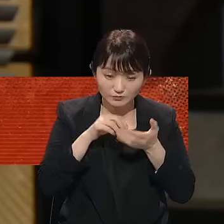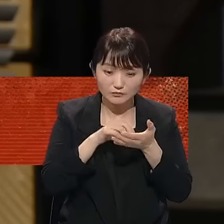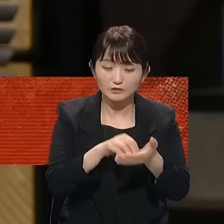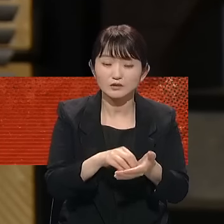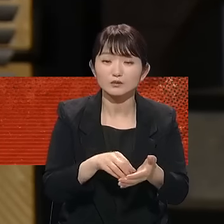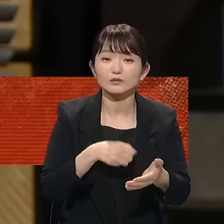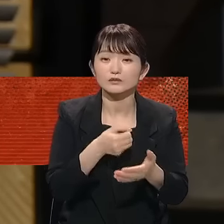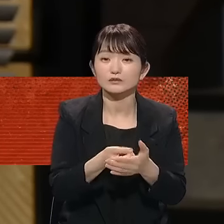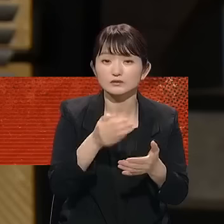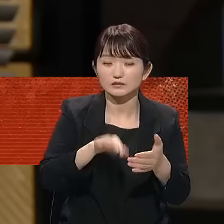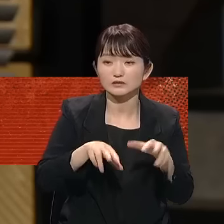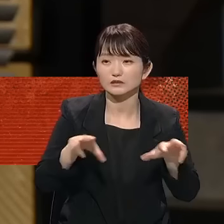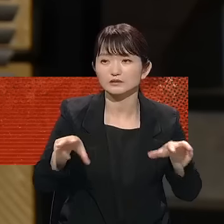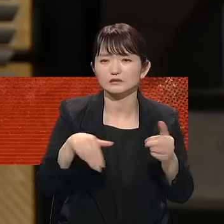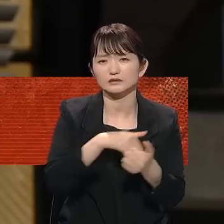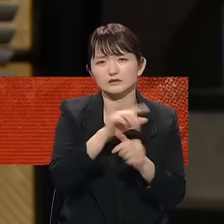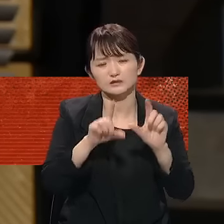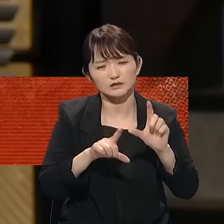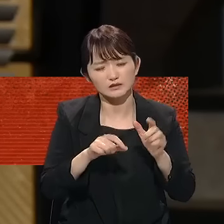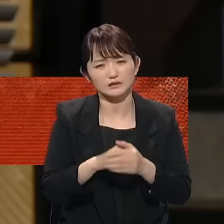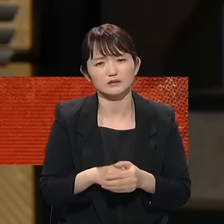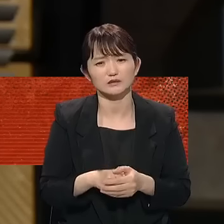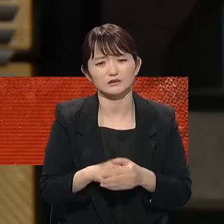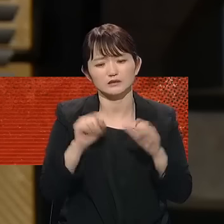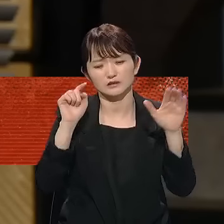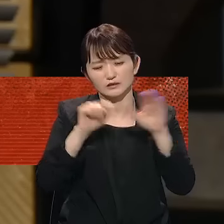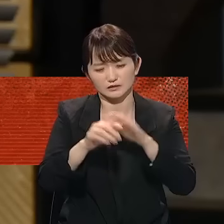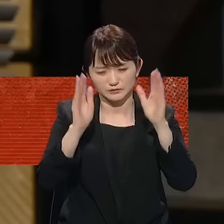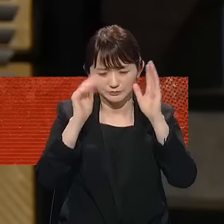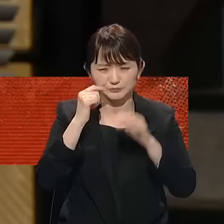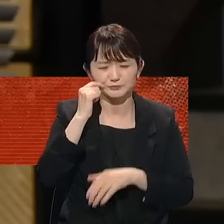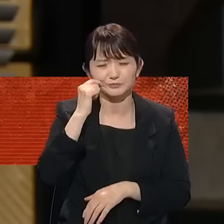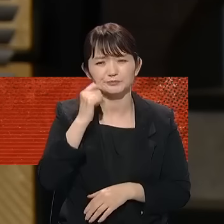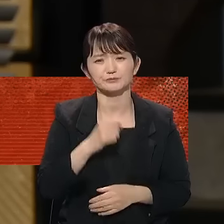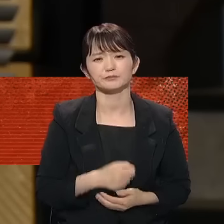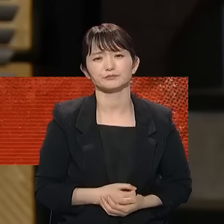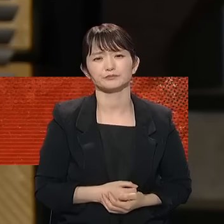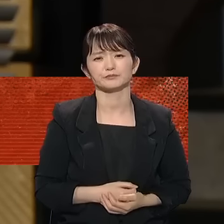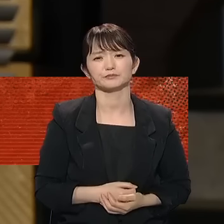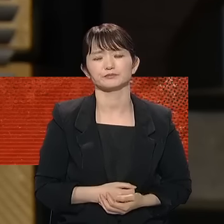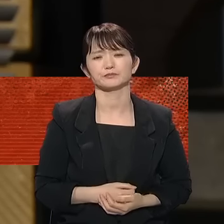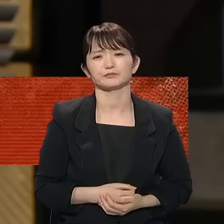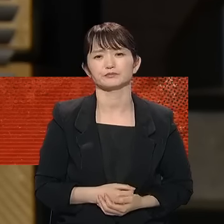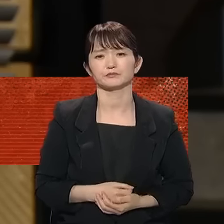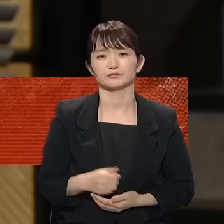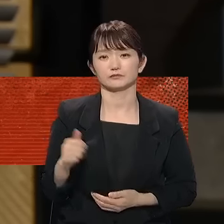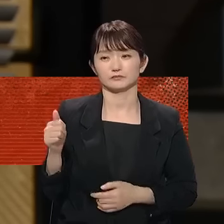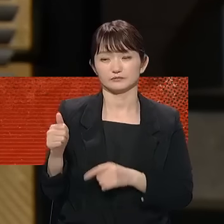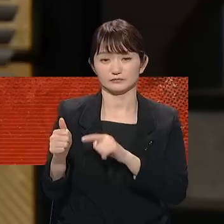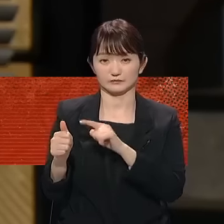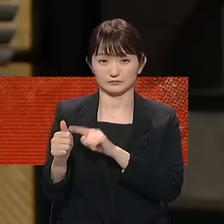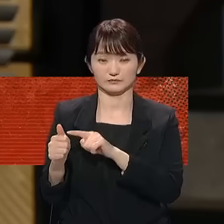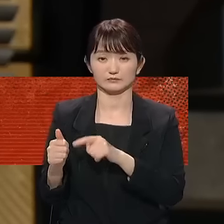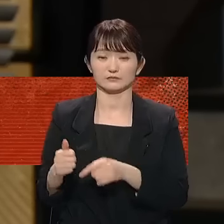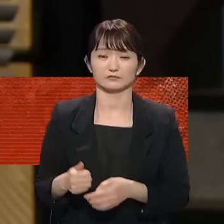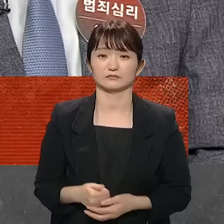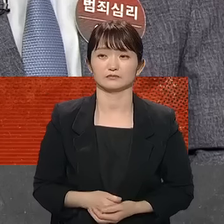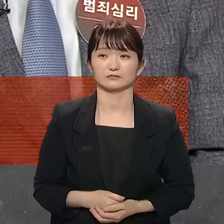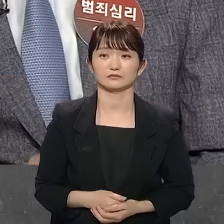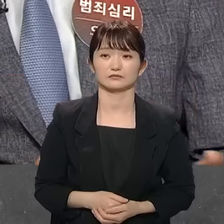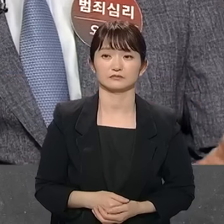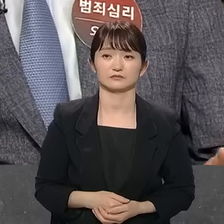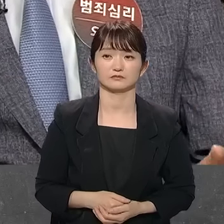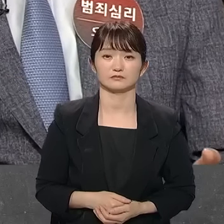지금 이제 상황이 뭐 가서 공부를 할 그런 상황이 안 되는 것이죠. 그리고 아주 이 남성이라면은 아주 그냥